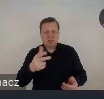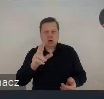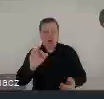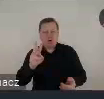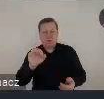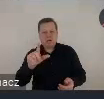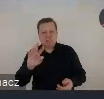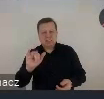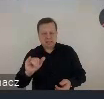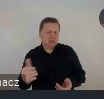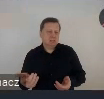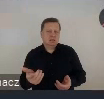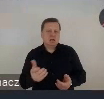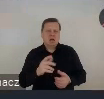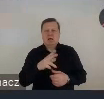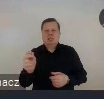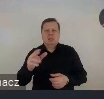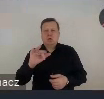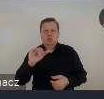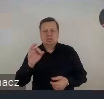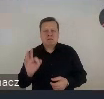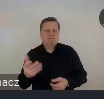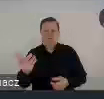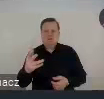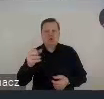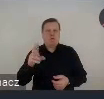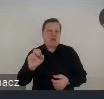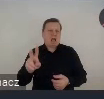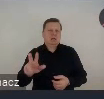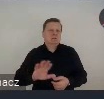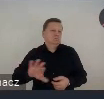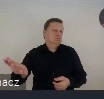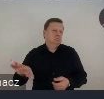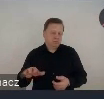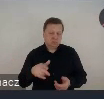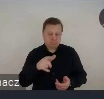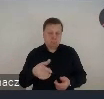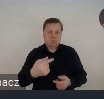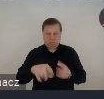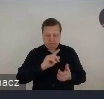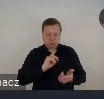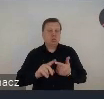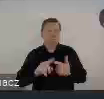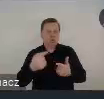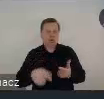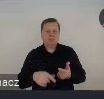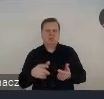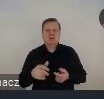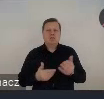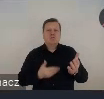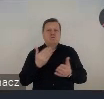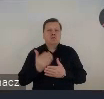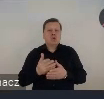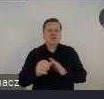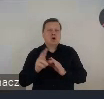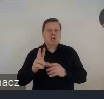pana Józefa Nowaka. Po drugie, kopię wniosku do